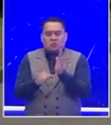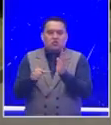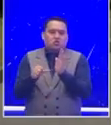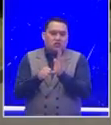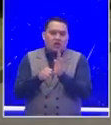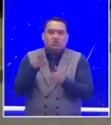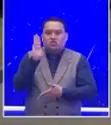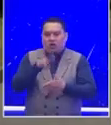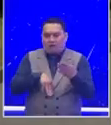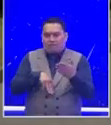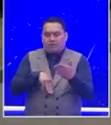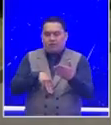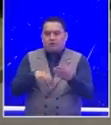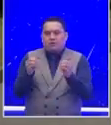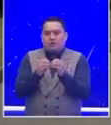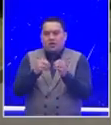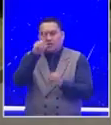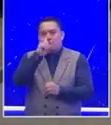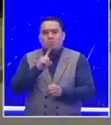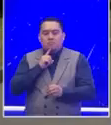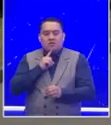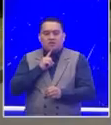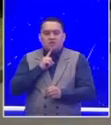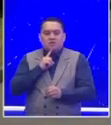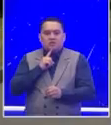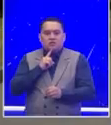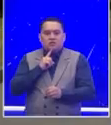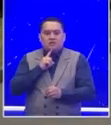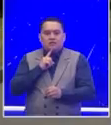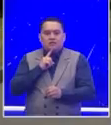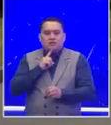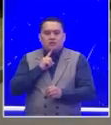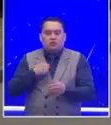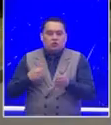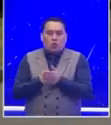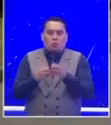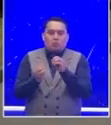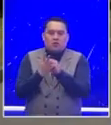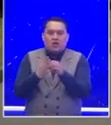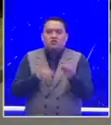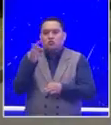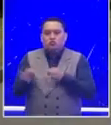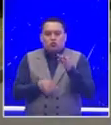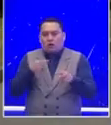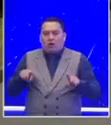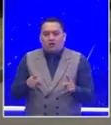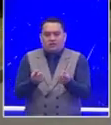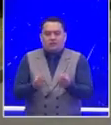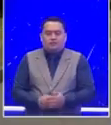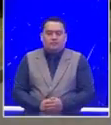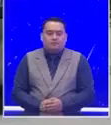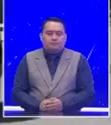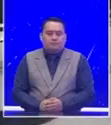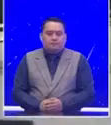это штраф в виде 10-месячных расчетных показателей и даже до 15 суток ареста, административного